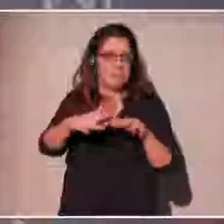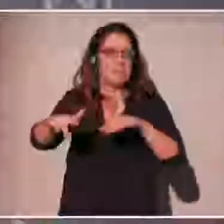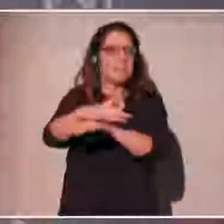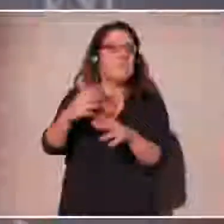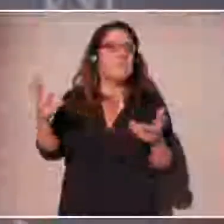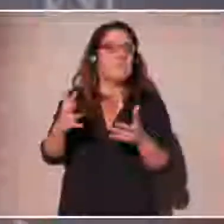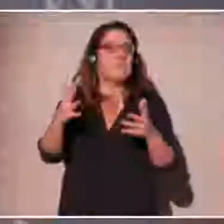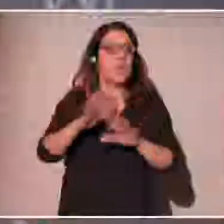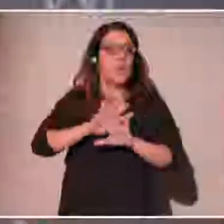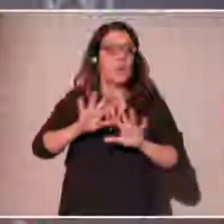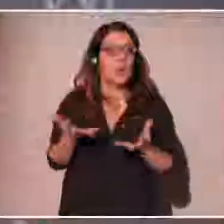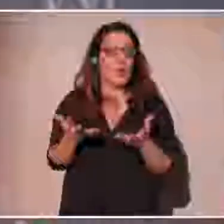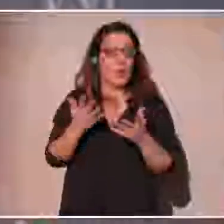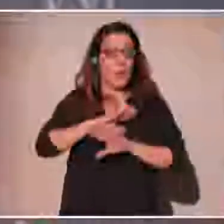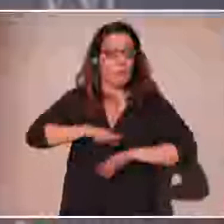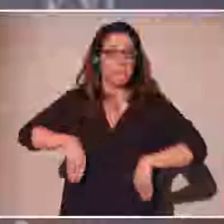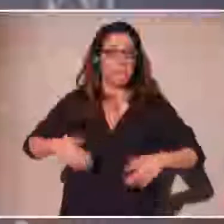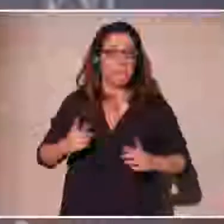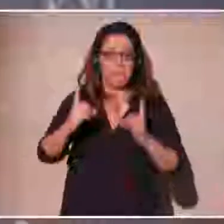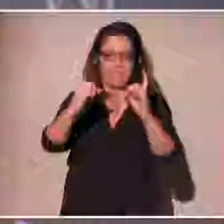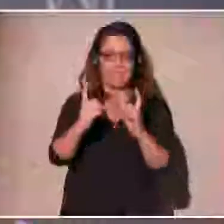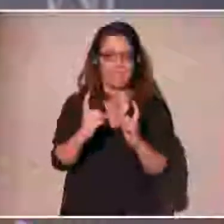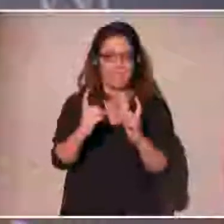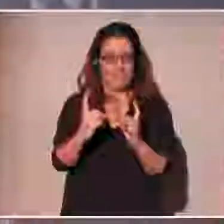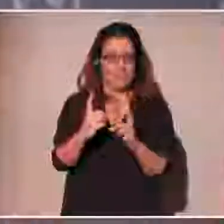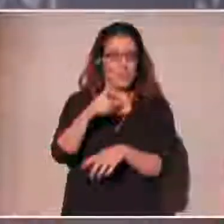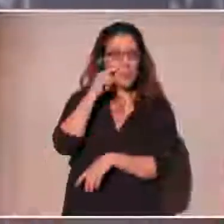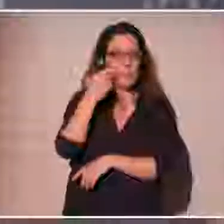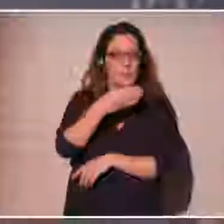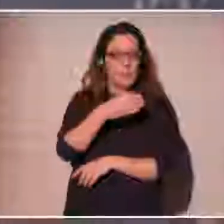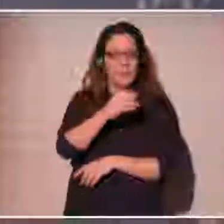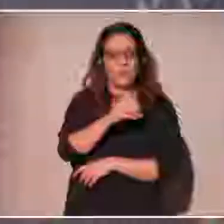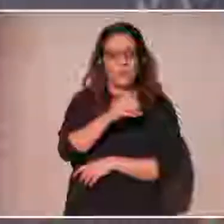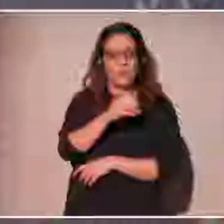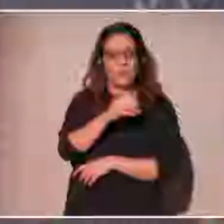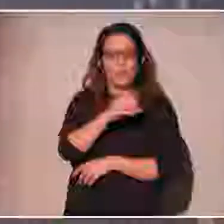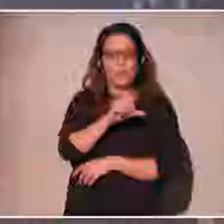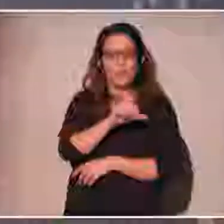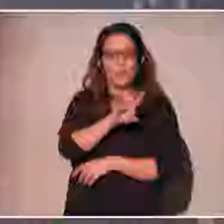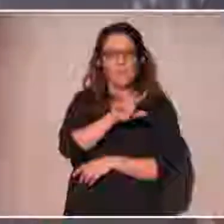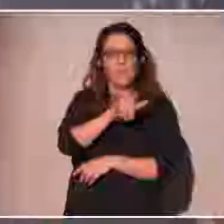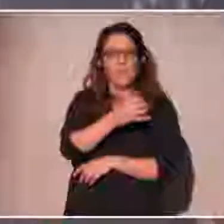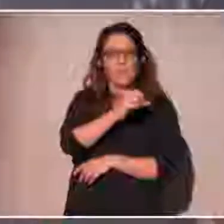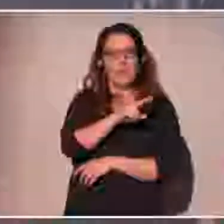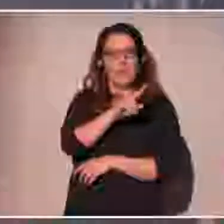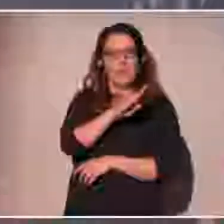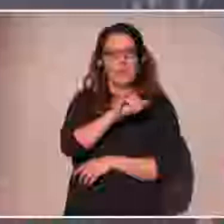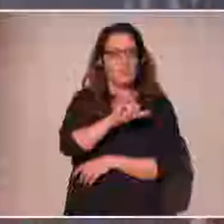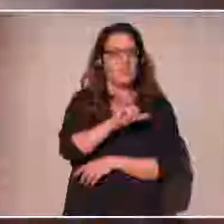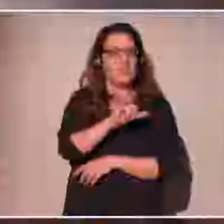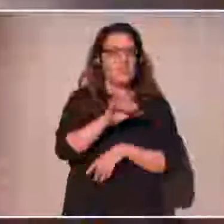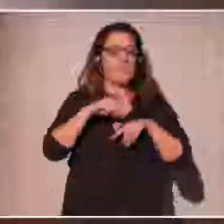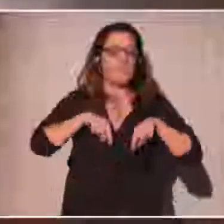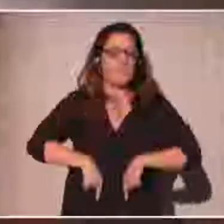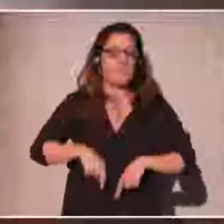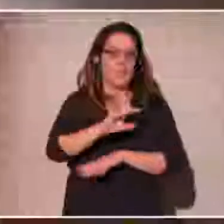un face-à-face entre monsieur le ministre Mounir Majoubi, secrétaire d'État au numérique, et